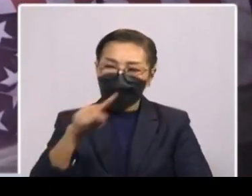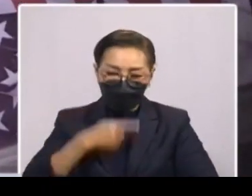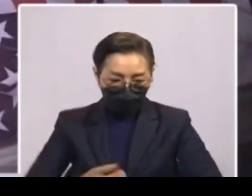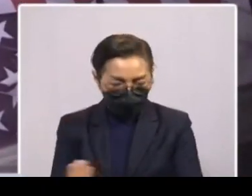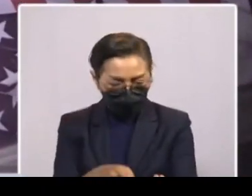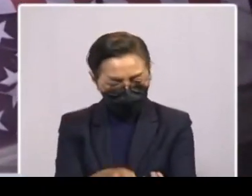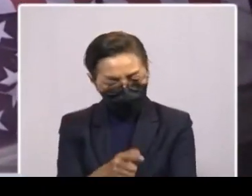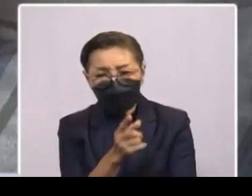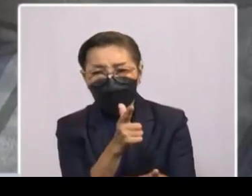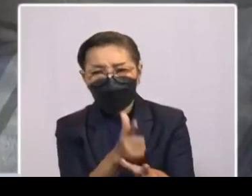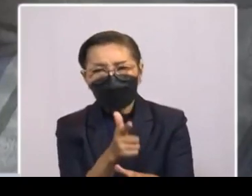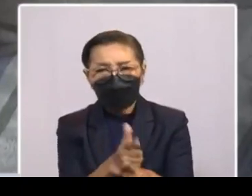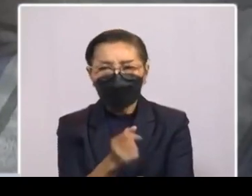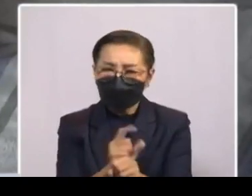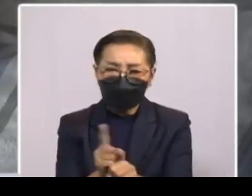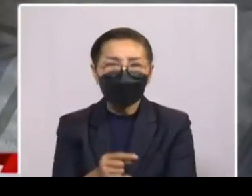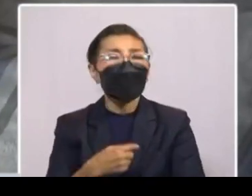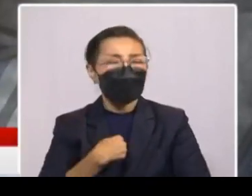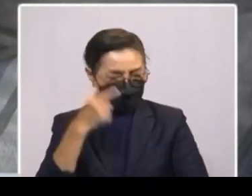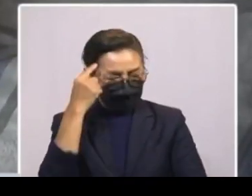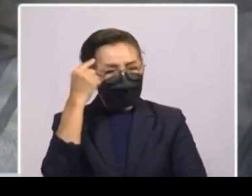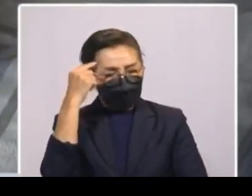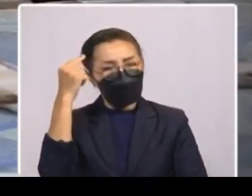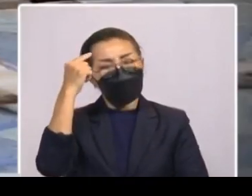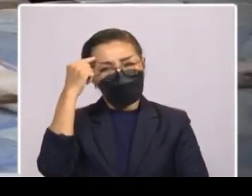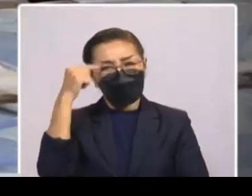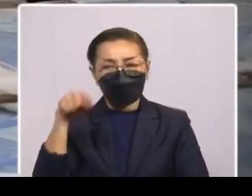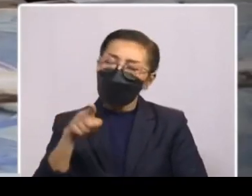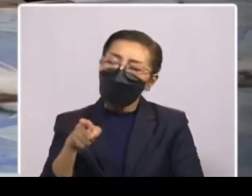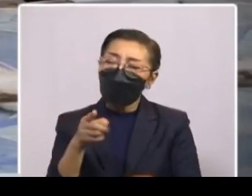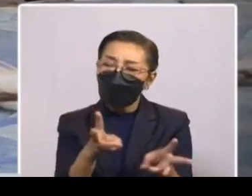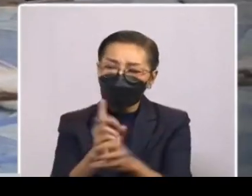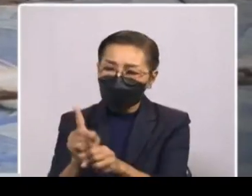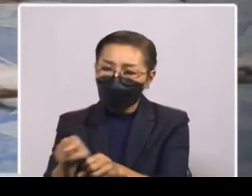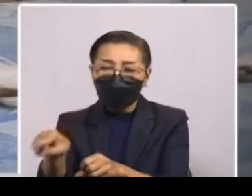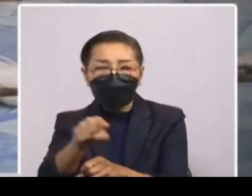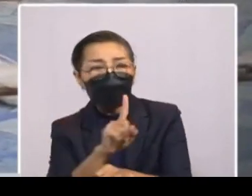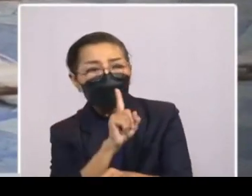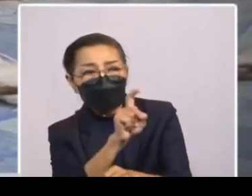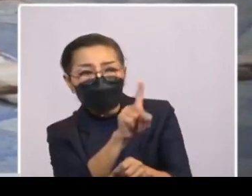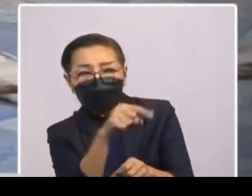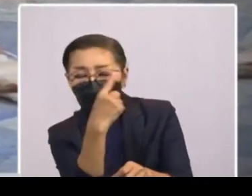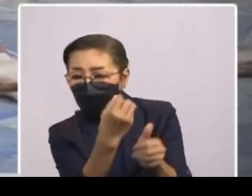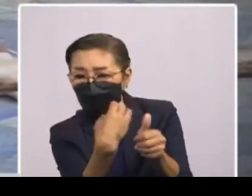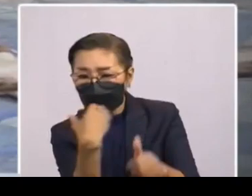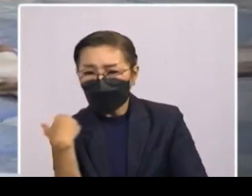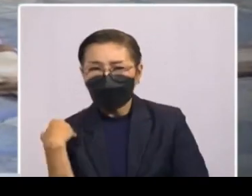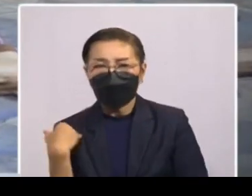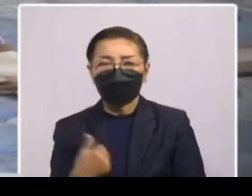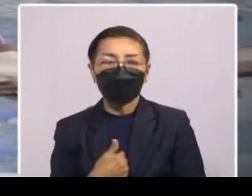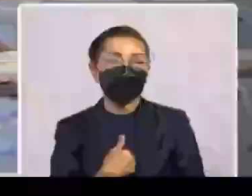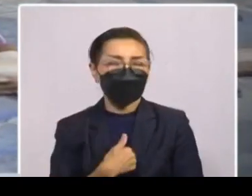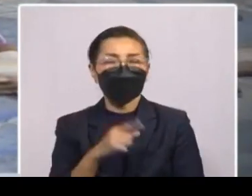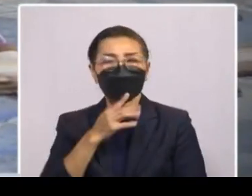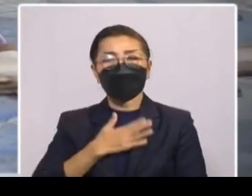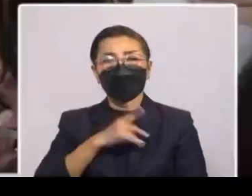องยังไงคิดไหมแฝด คิดค่ะ คิดยังไงบ้างคะแล้วเราปรึกษาใคร ปรึกษาพ่อ